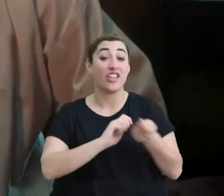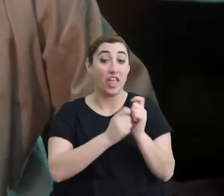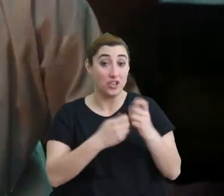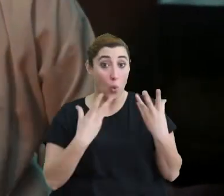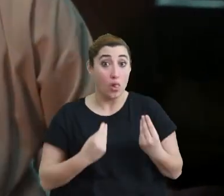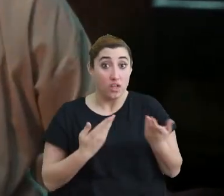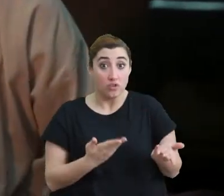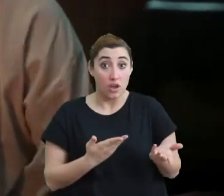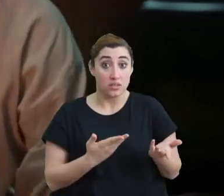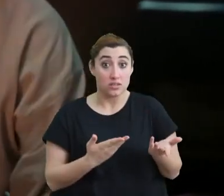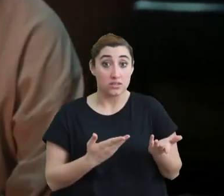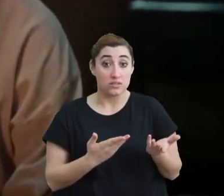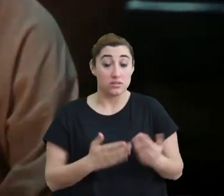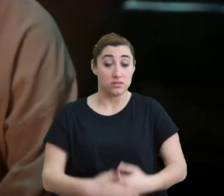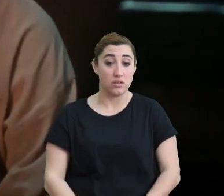de değişecekse